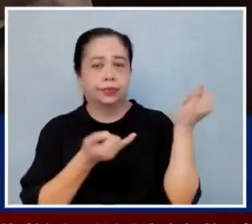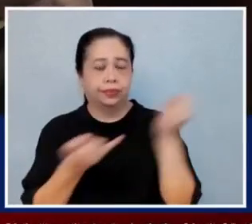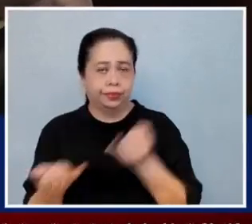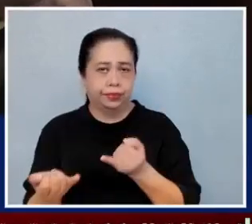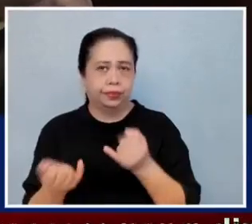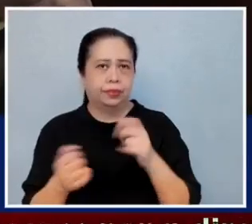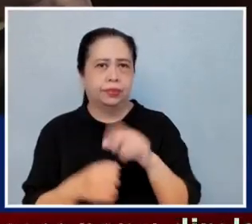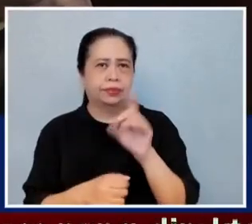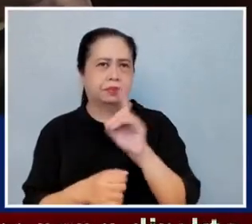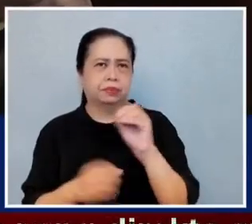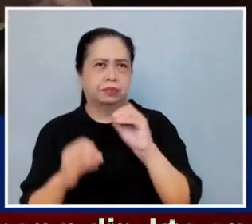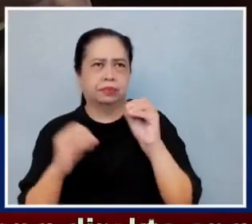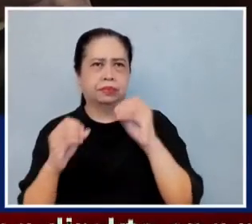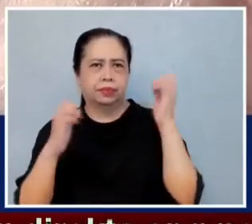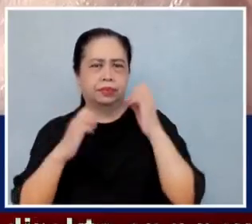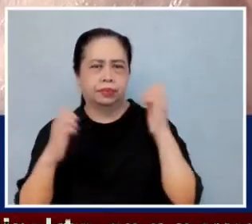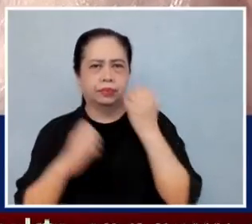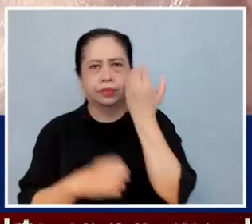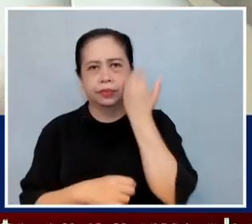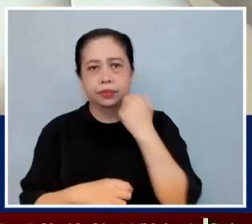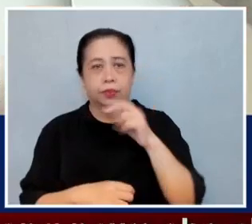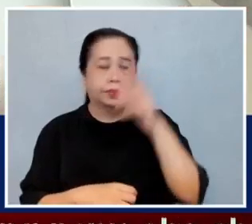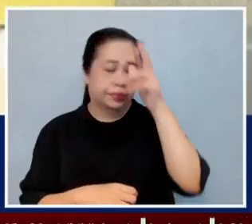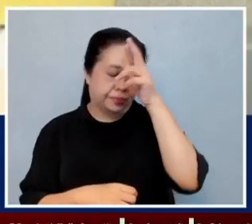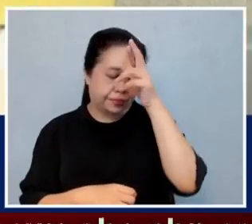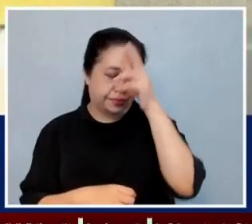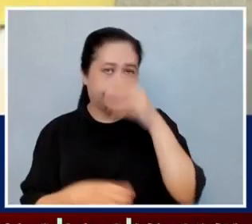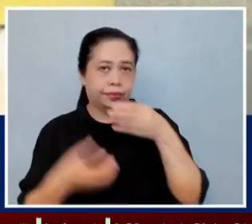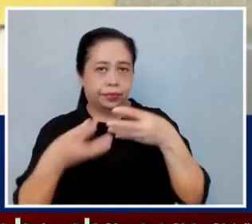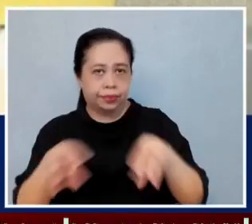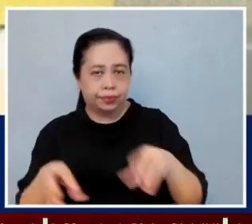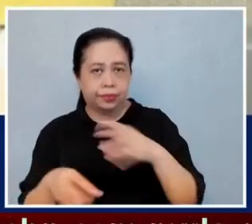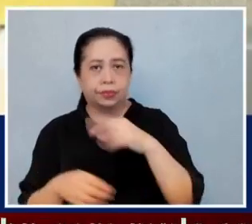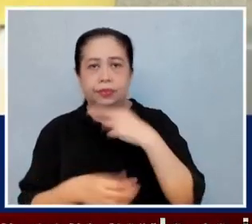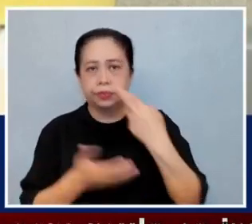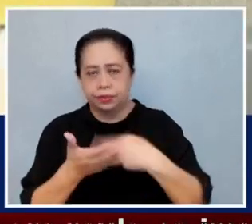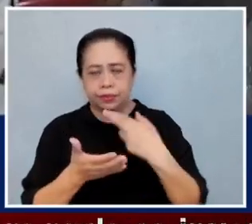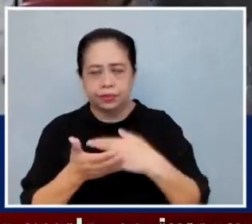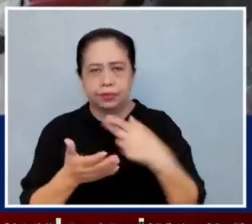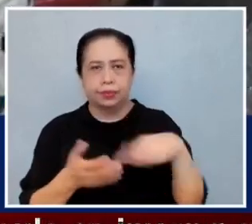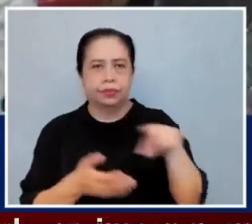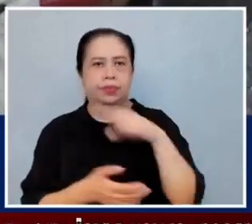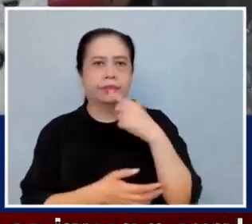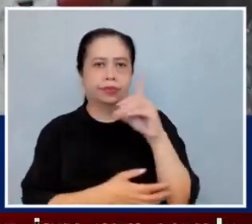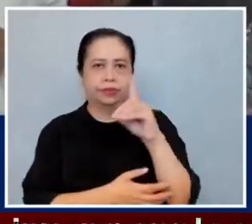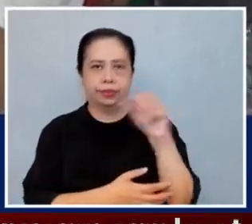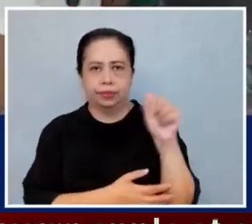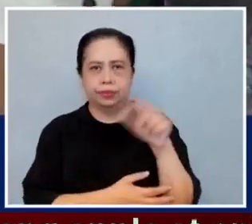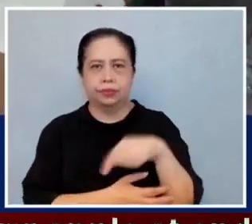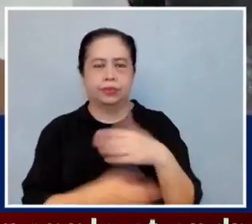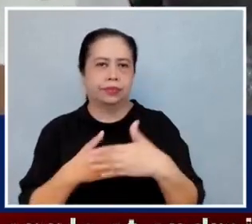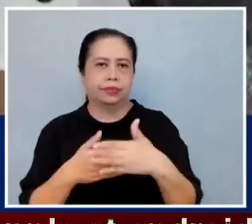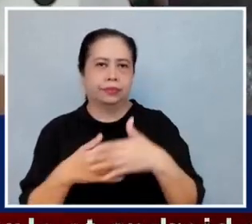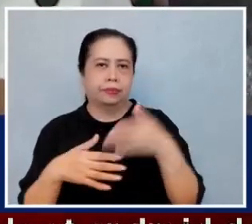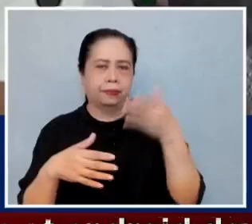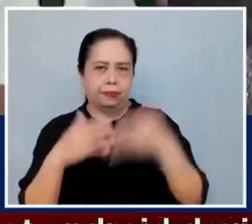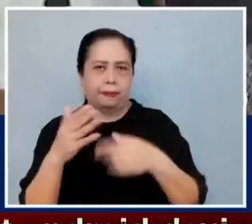Habang walang inaasahang supply shortage ng manok, itlog at bigas ang Department of Agriculture sa nalalabing